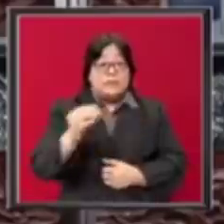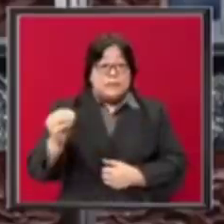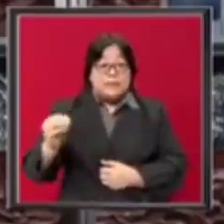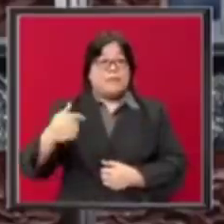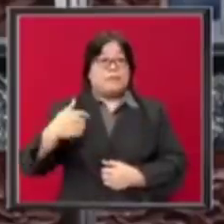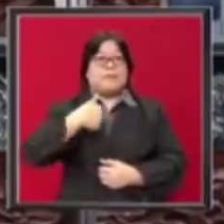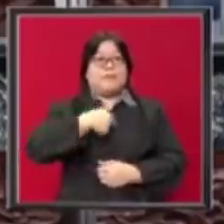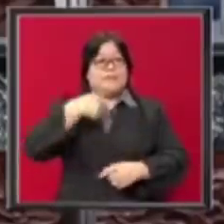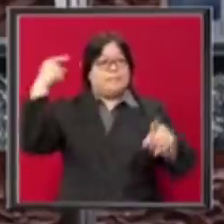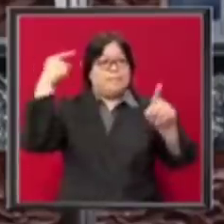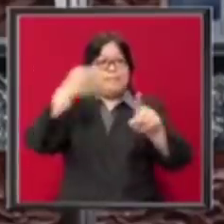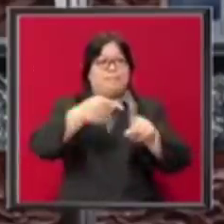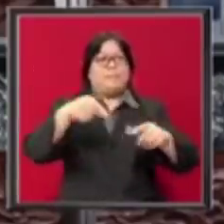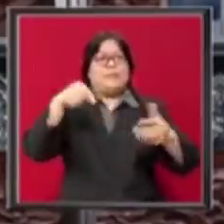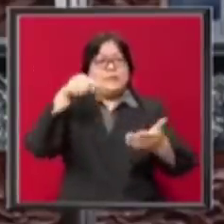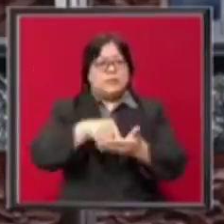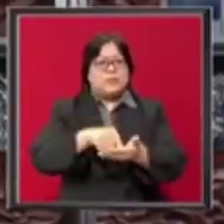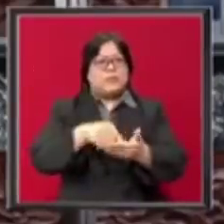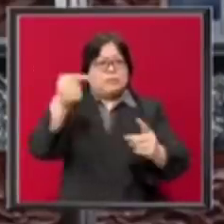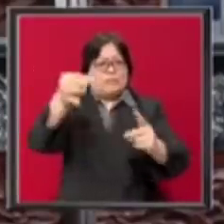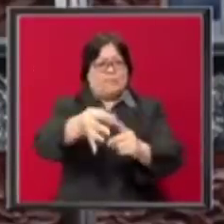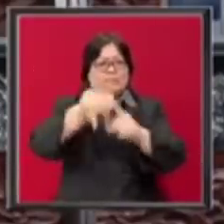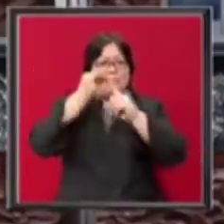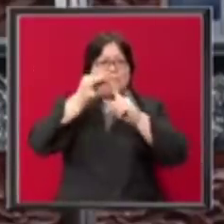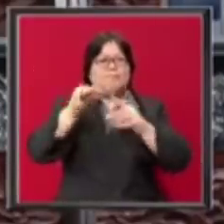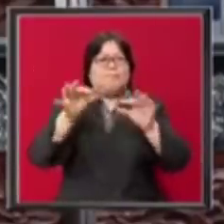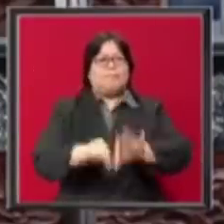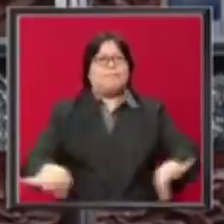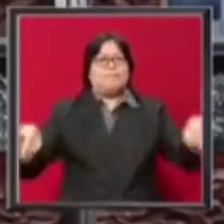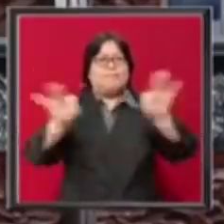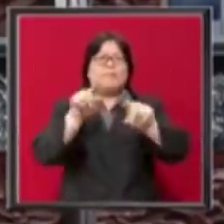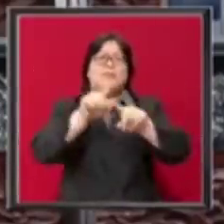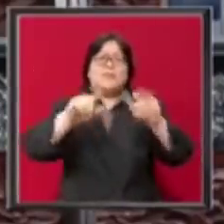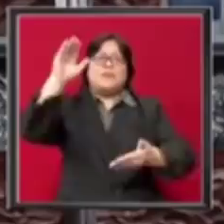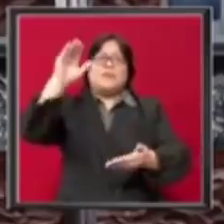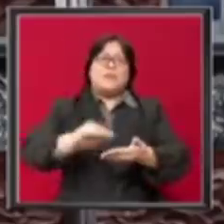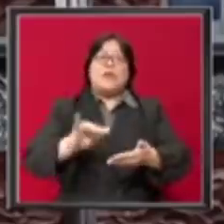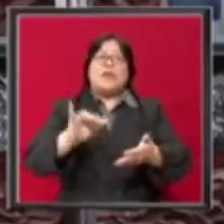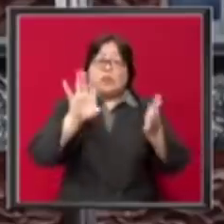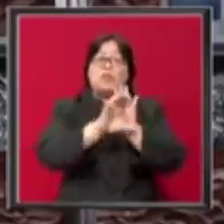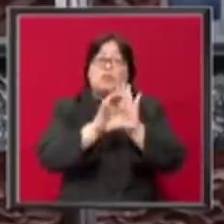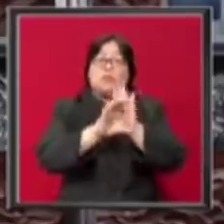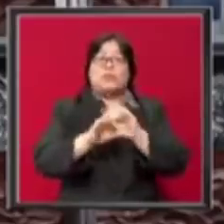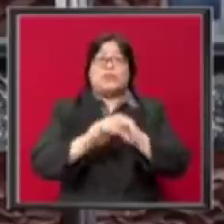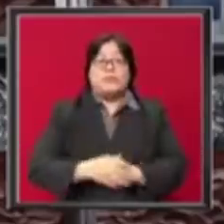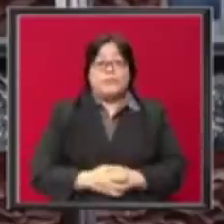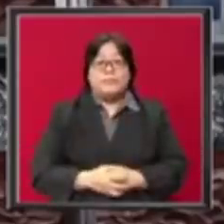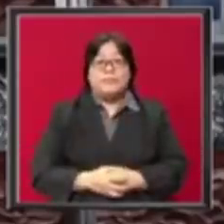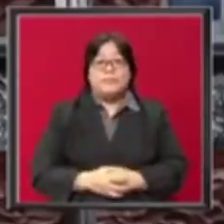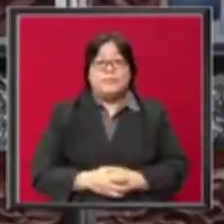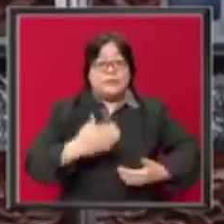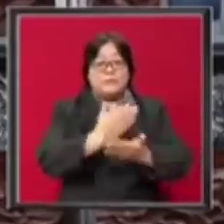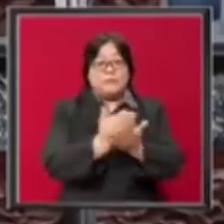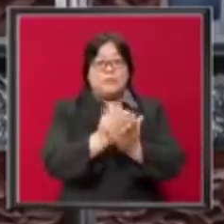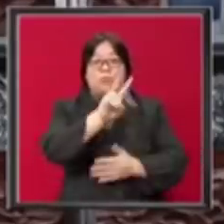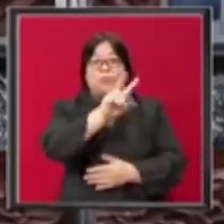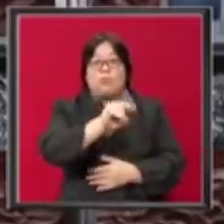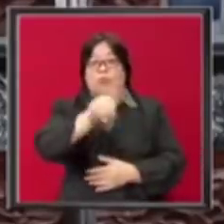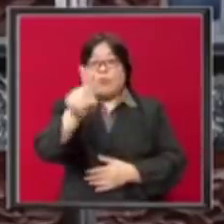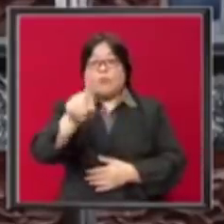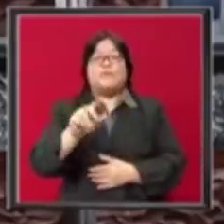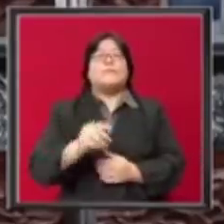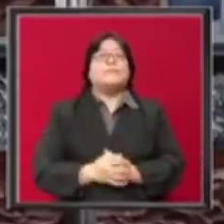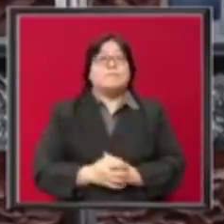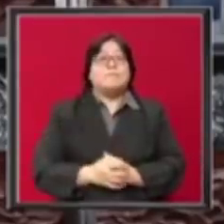padahal kita tekankan ini sebagai keutamaan, tapi kita kurangkan. Ini sebagai saya contoh, ya. Belanjawan 2021